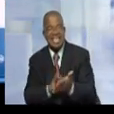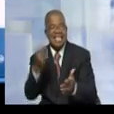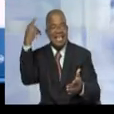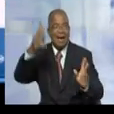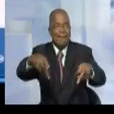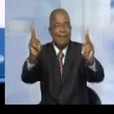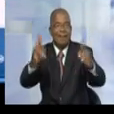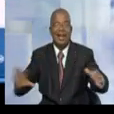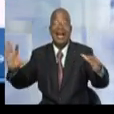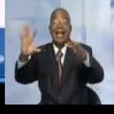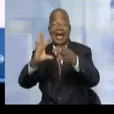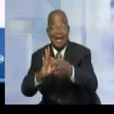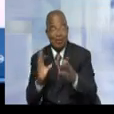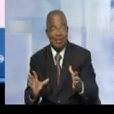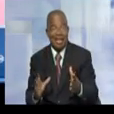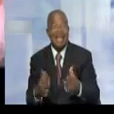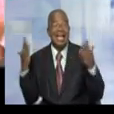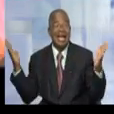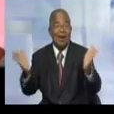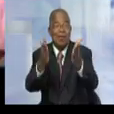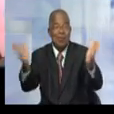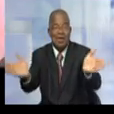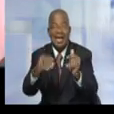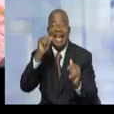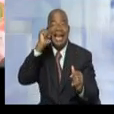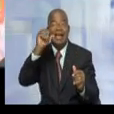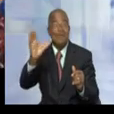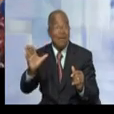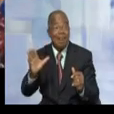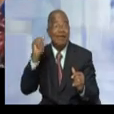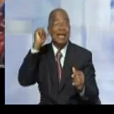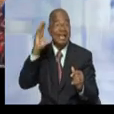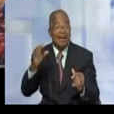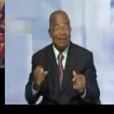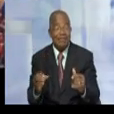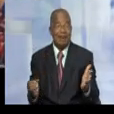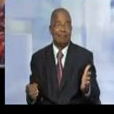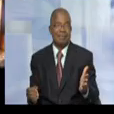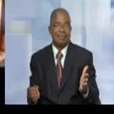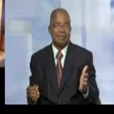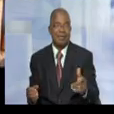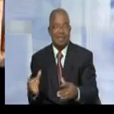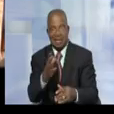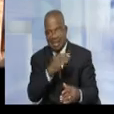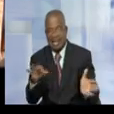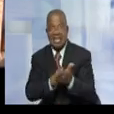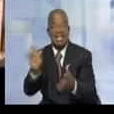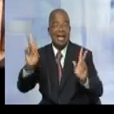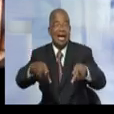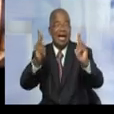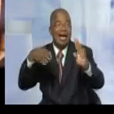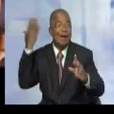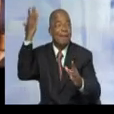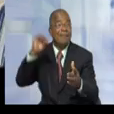à travers la mobilisation des forces féminines autour des enjeux de paix et d'émergence de la région